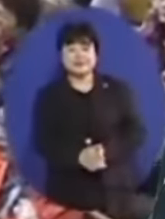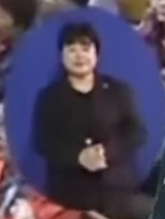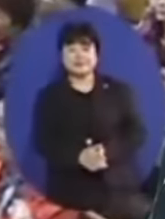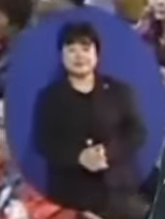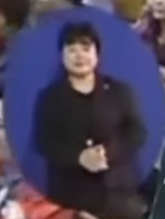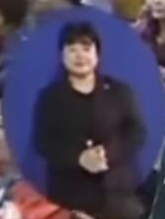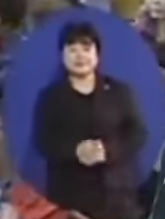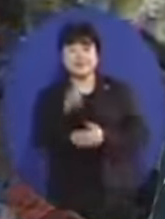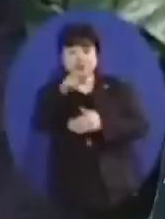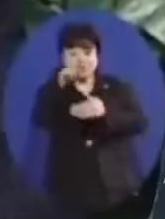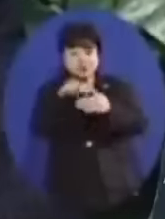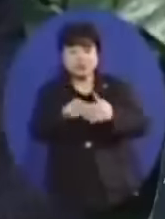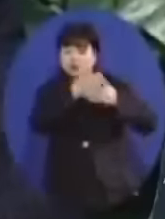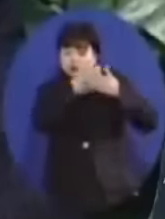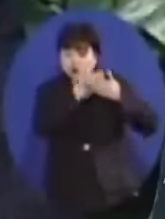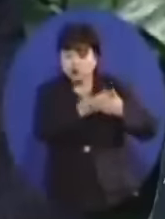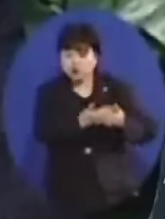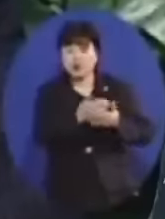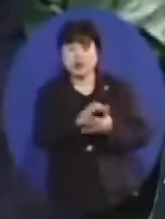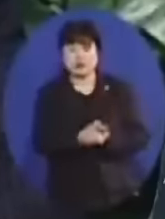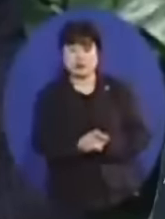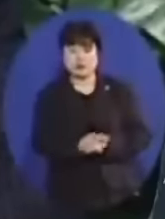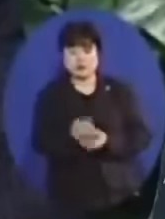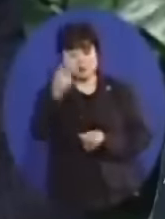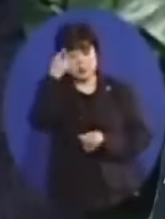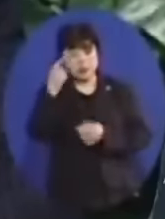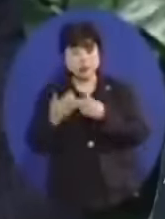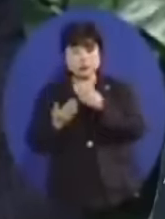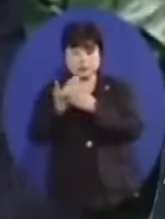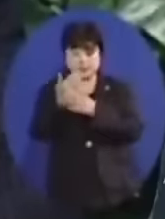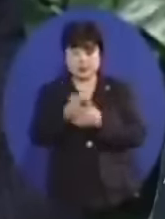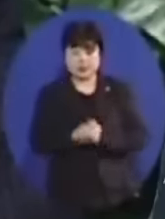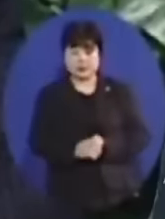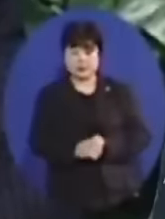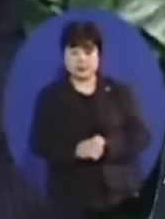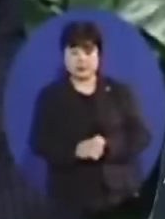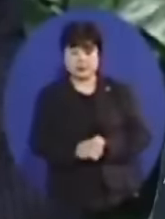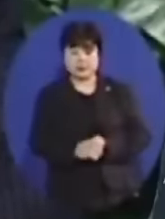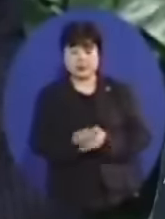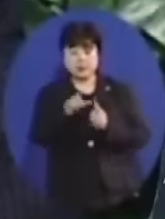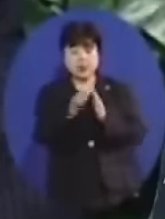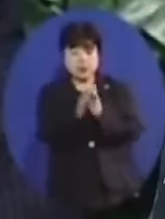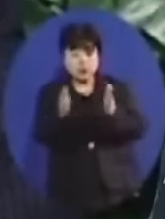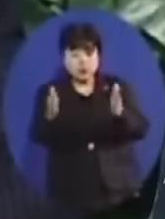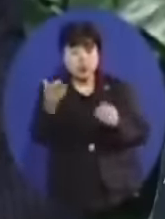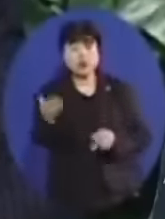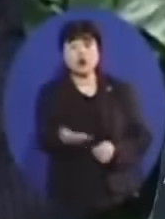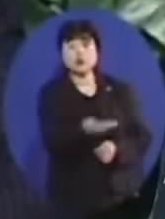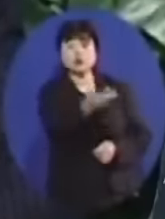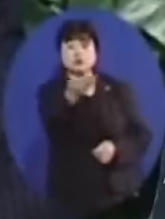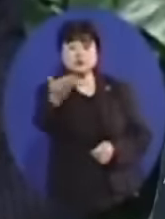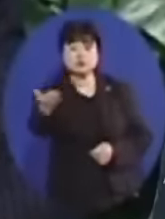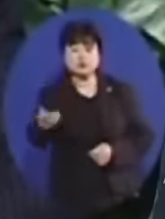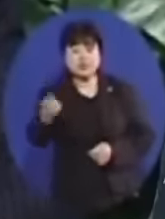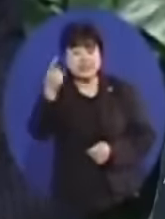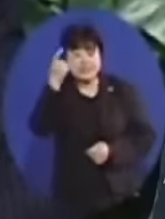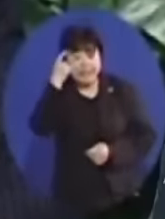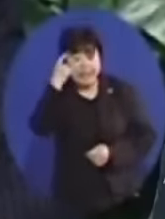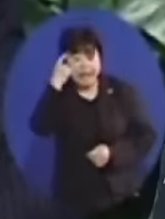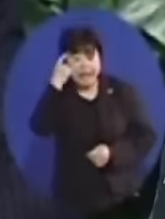그 중에 굉장히 중요한 한 부분이 생각인 것입니다. 오늘 시간부터 여러분